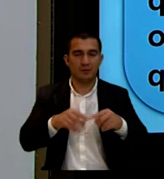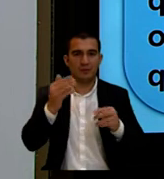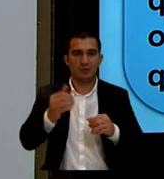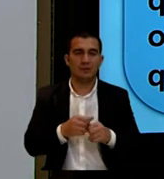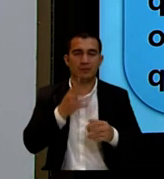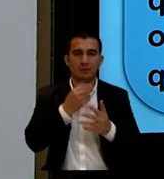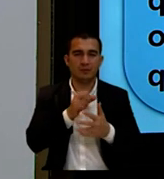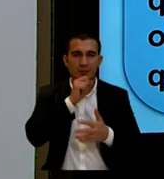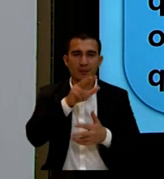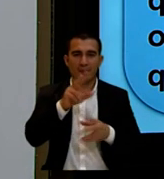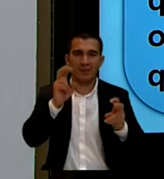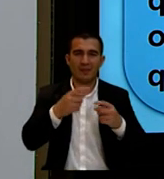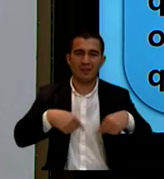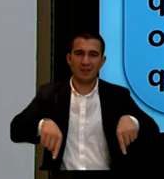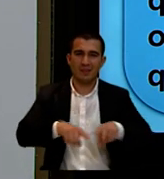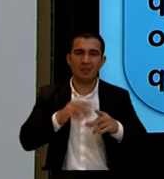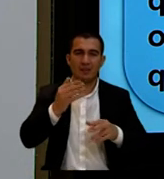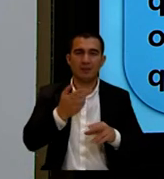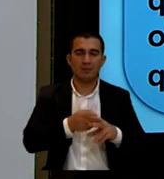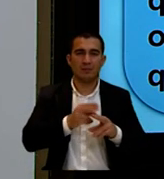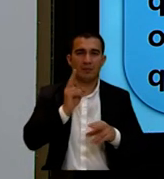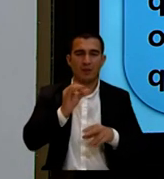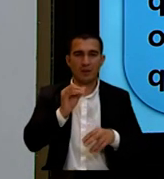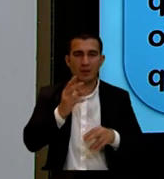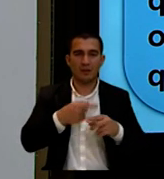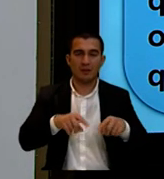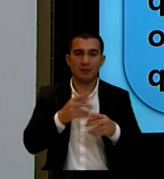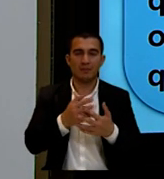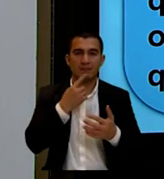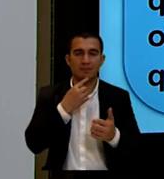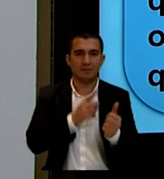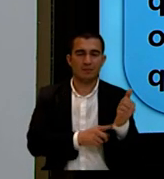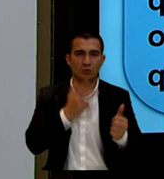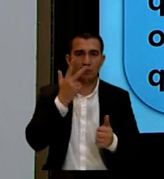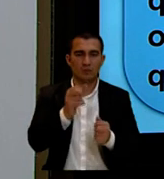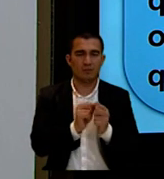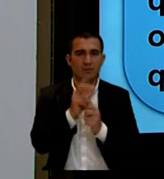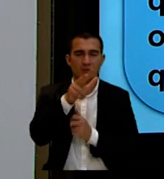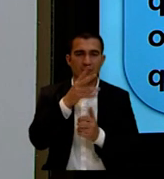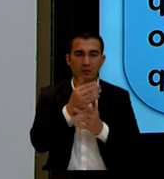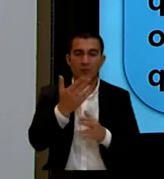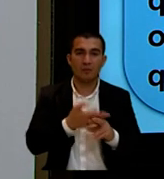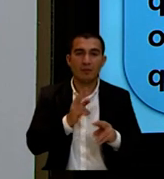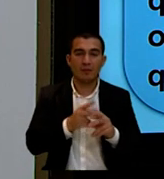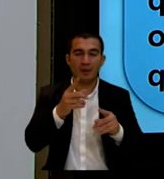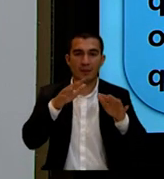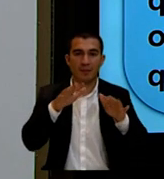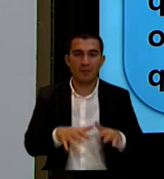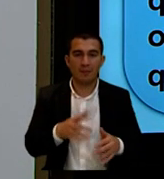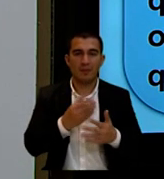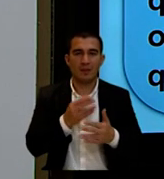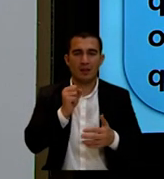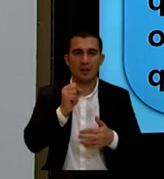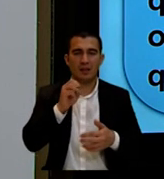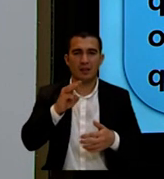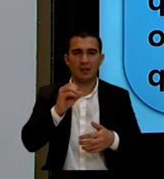Sudralib yuruvchilarda qorinchadan mustaqil ravishda 3ta qon tomiri chiqadi. Qorinchaning chap tomonidan